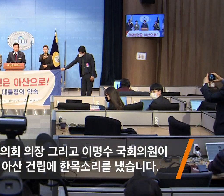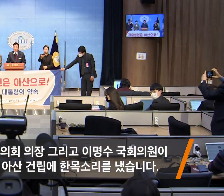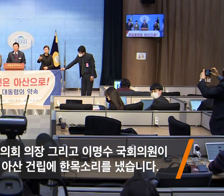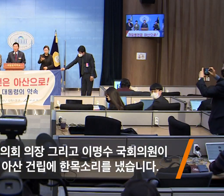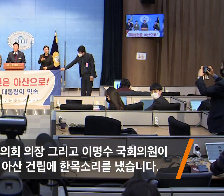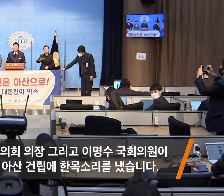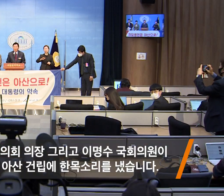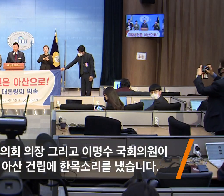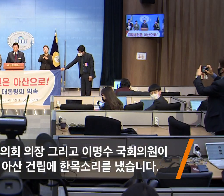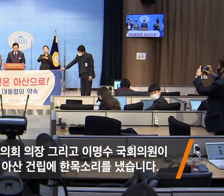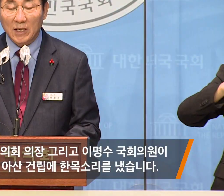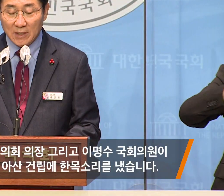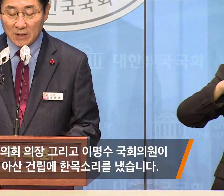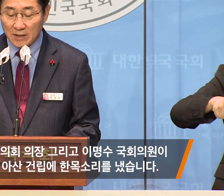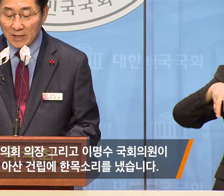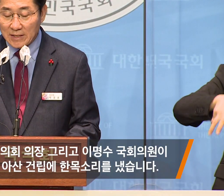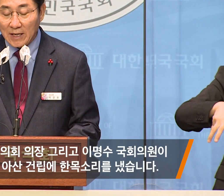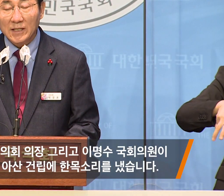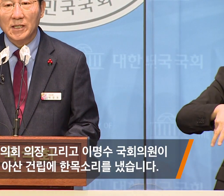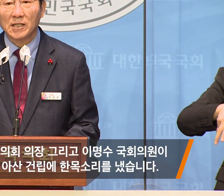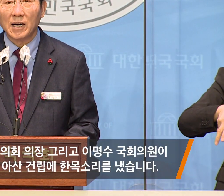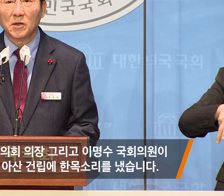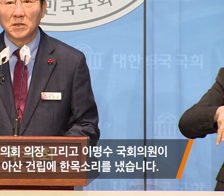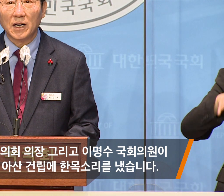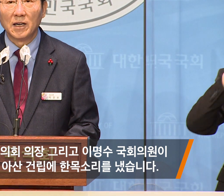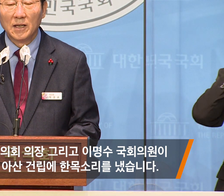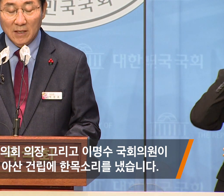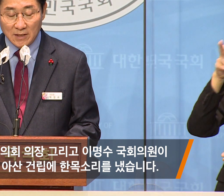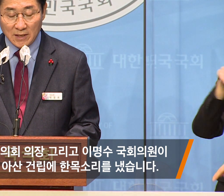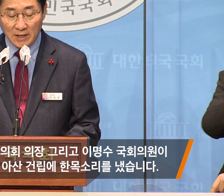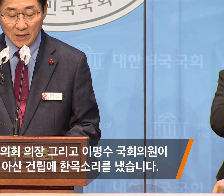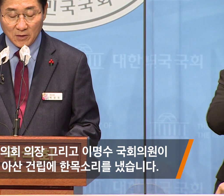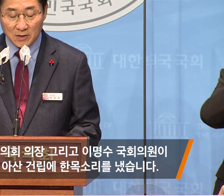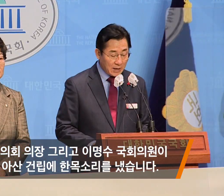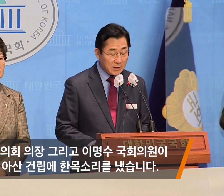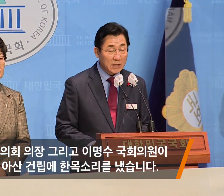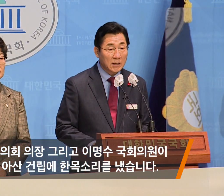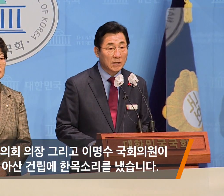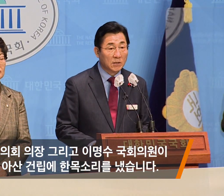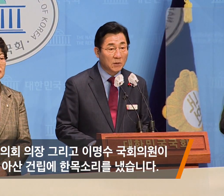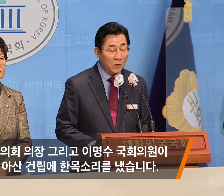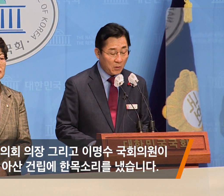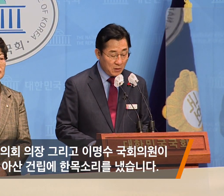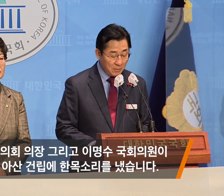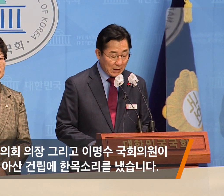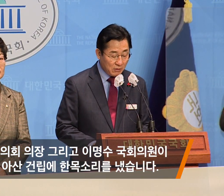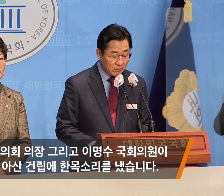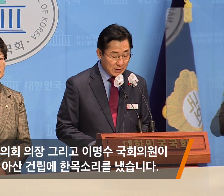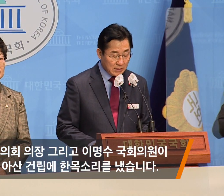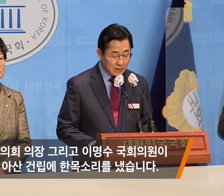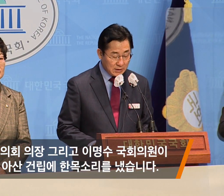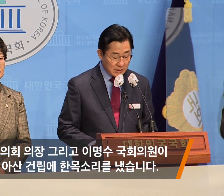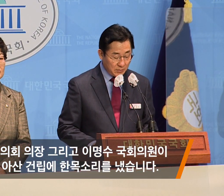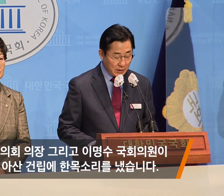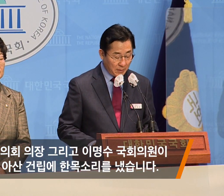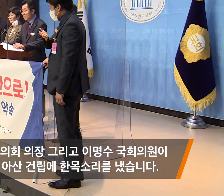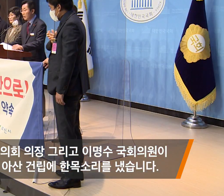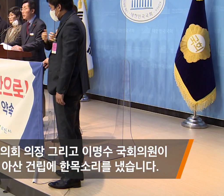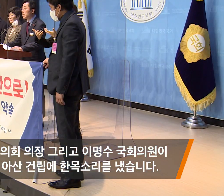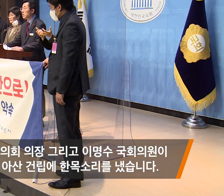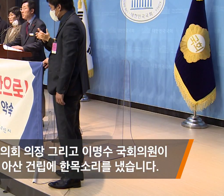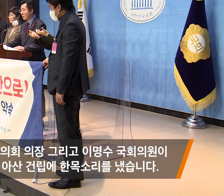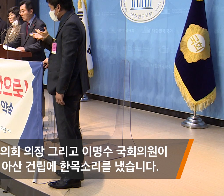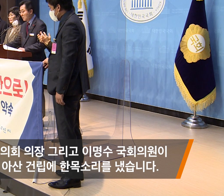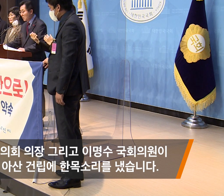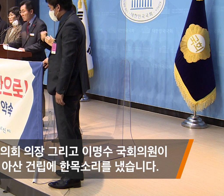김희영 씨의회 의장 그리고 이명숙 국회의원이 국회를 찾아 경찰병원 근원 아산 건립에